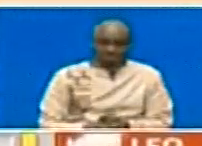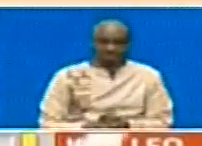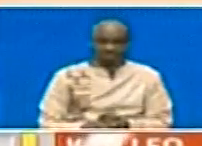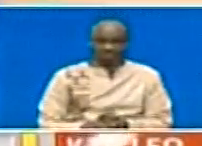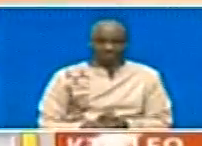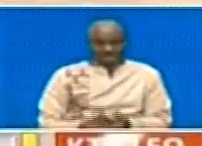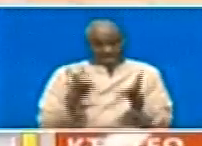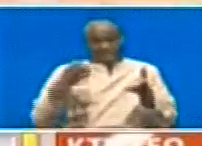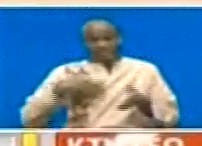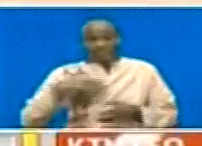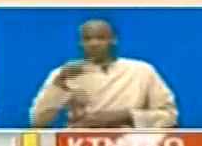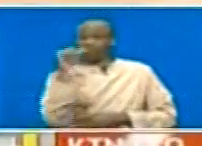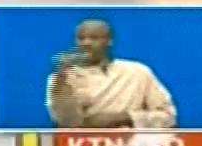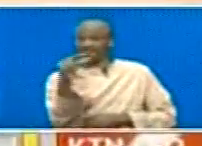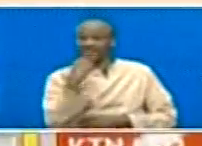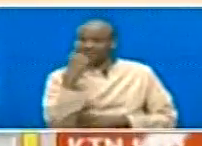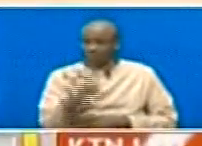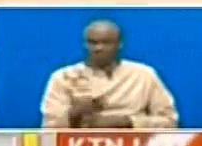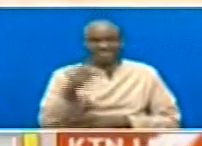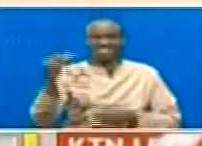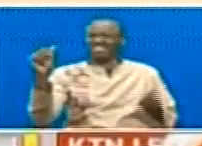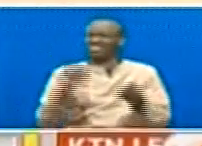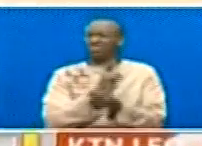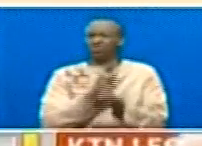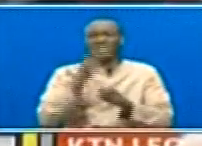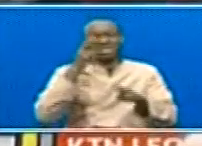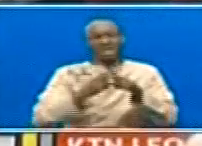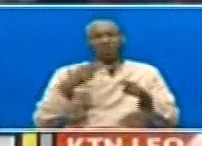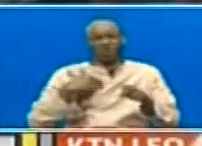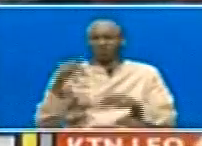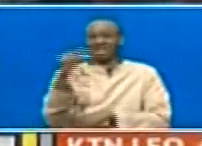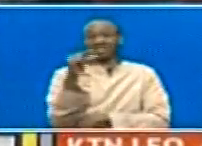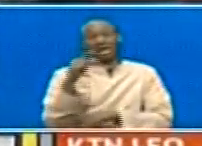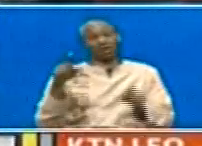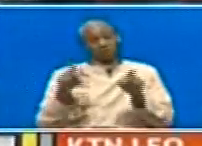Kwa wakazi, shambulizi hilo limeharibu sifa ya Garissa na kaunti nzima.